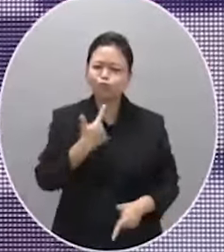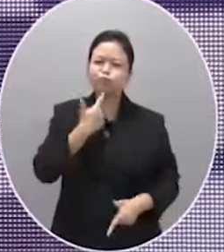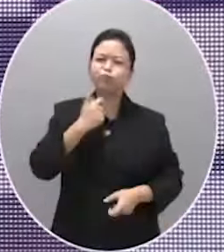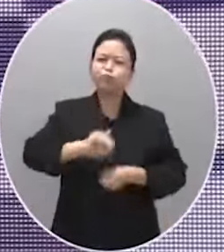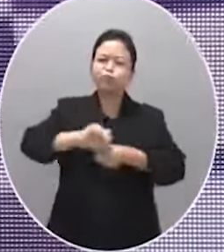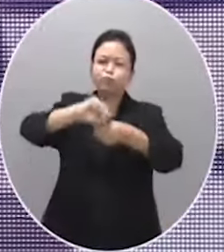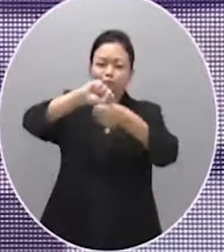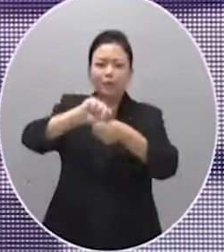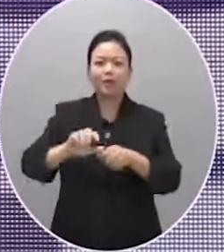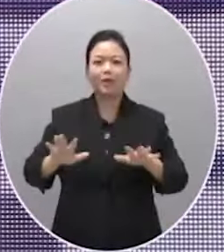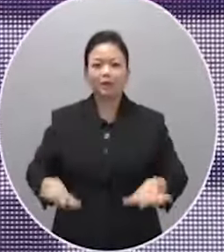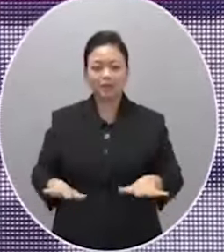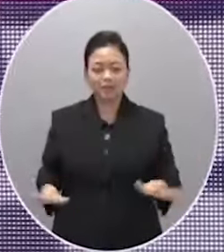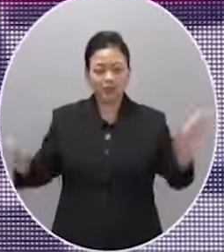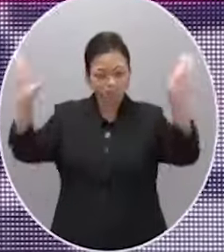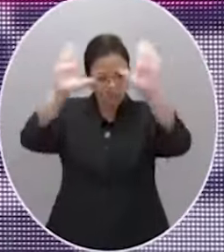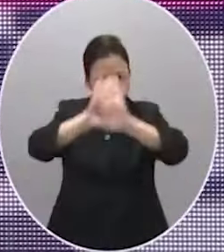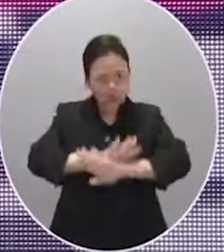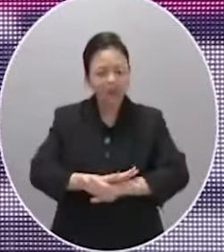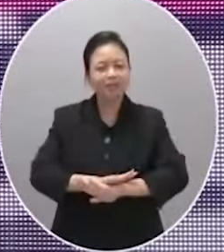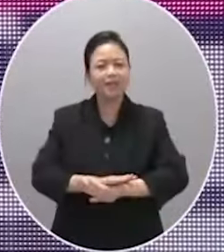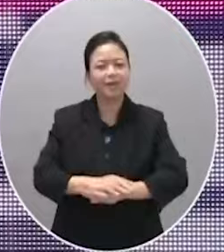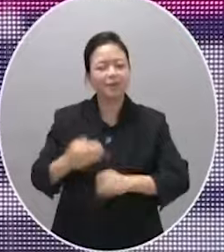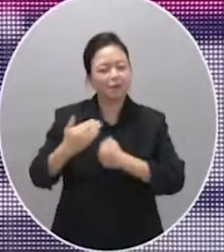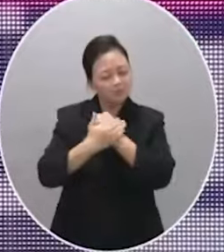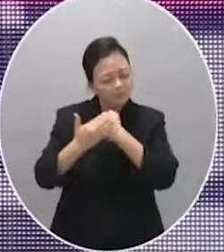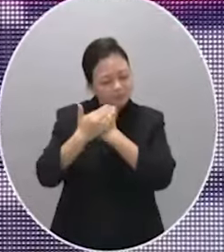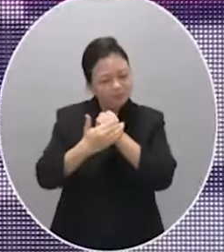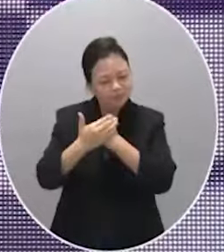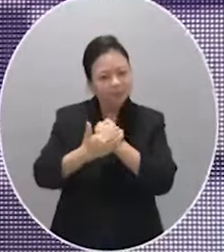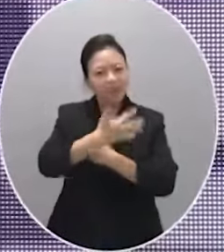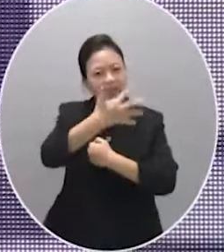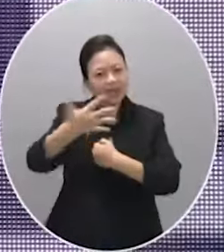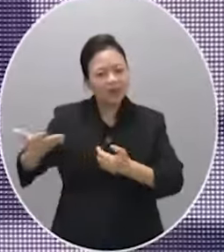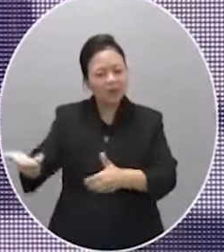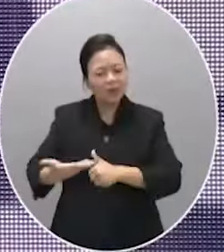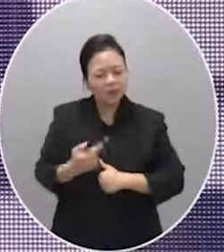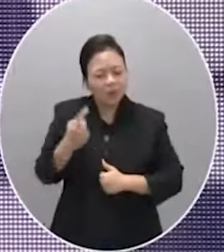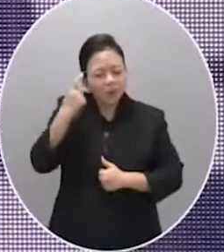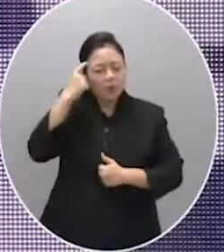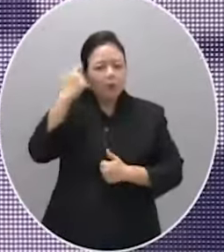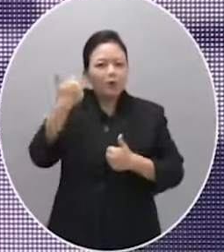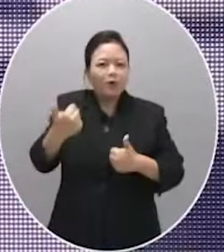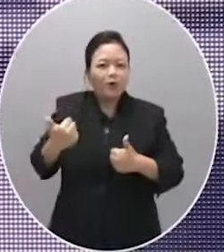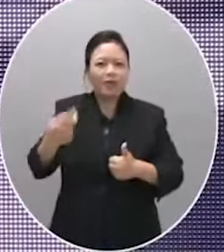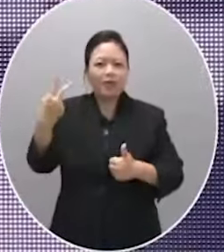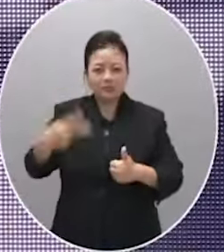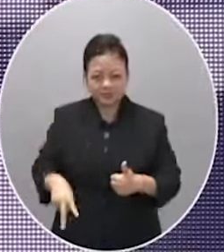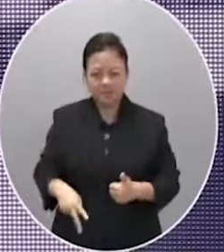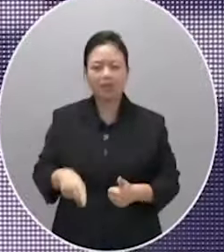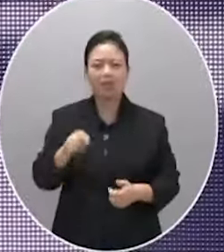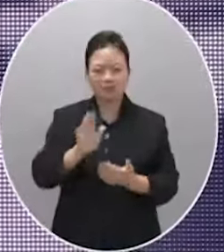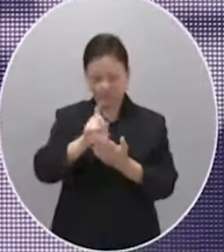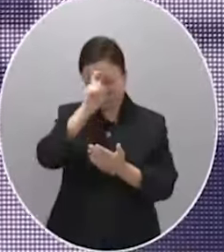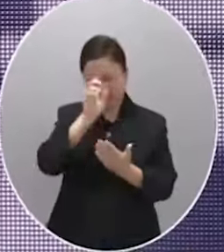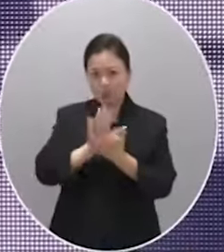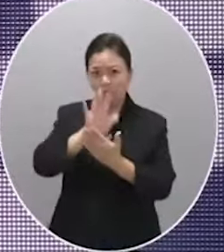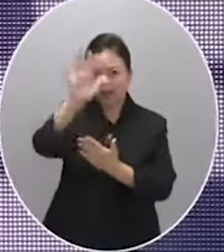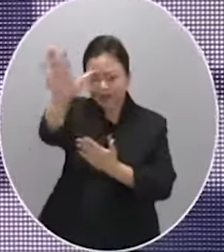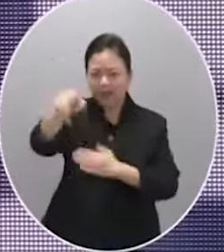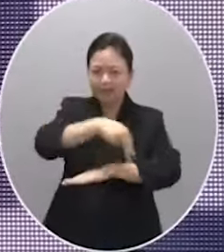让我们一起度过这个难忘的夜晚，珍惜音乐所带来的情感，并为音乐创作的辉煌未来而鼓